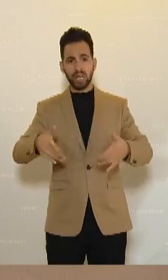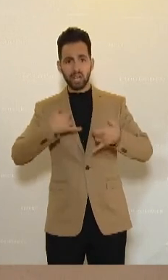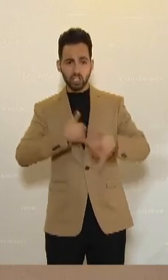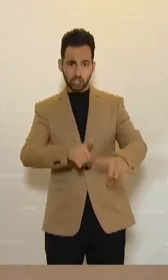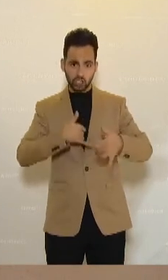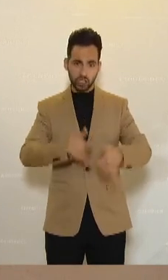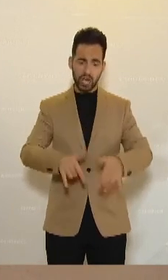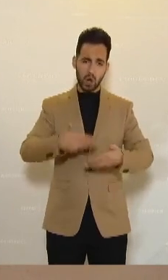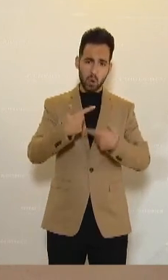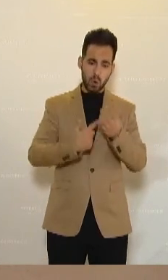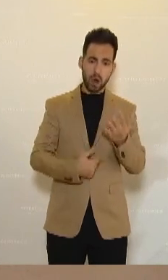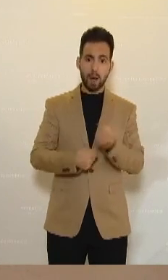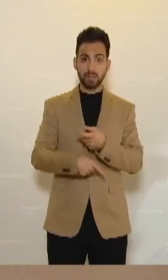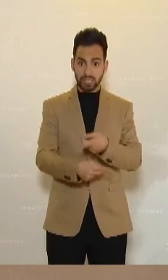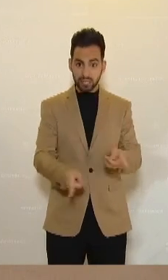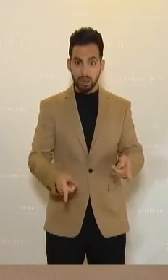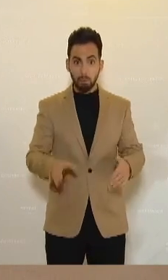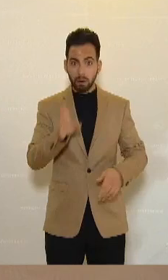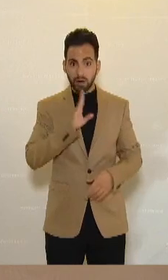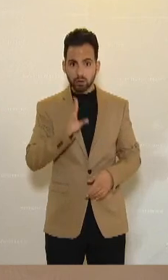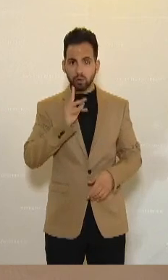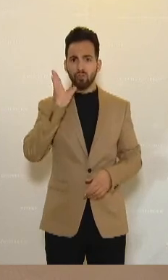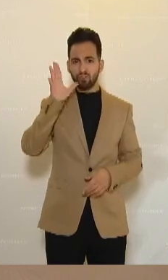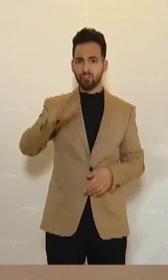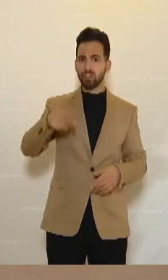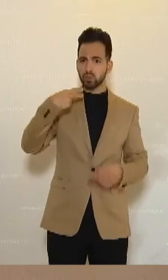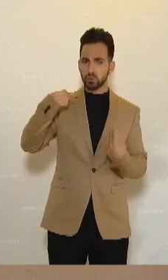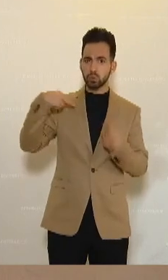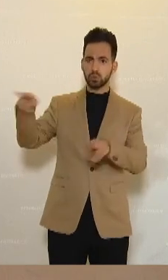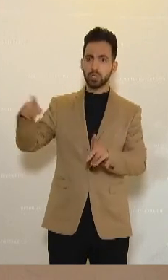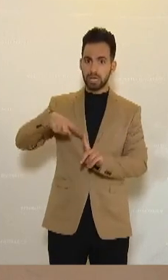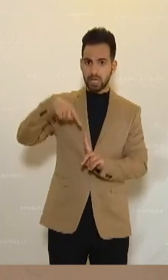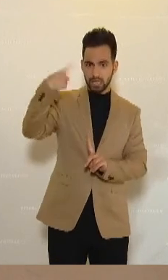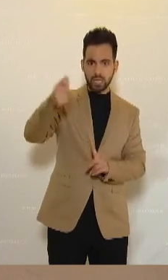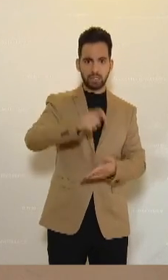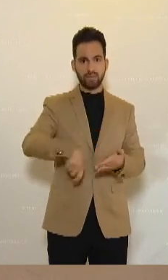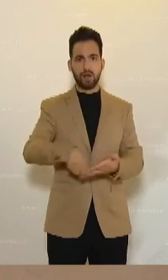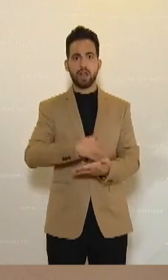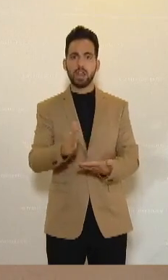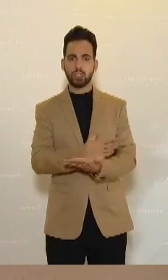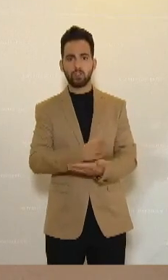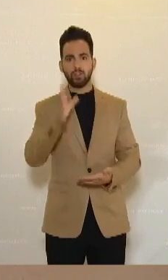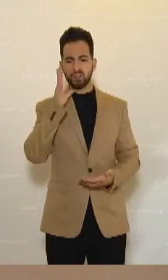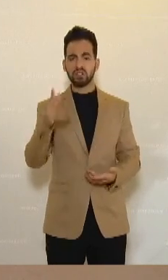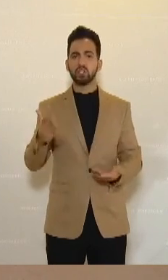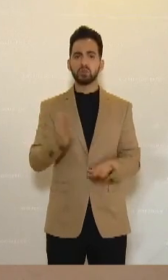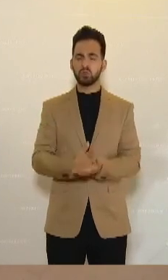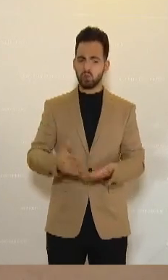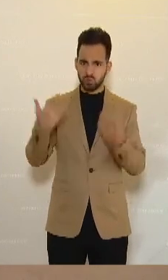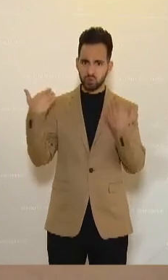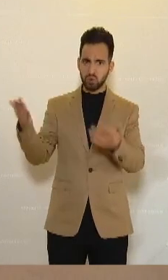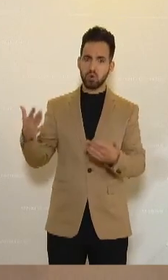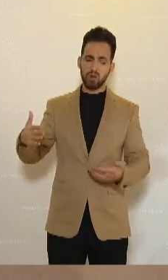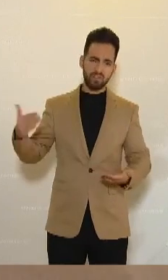Tischler. Und die werden Ihnen noch sagen, was Sie davon halten. Und das werden Sie bei der nächsten Wahlentscheidung tun. Und das geschieht Ihnen recht, geschätzte Damen und